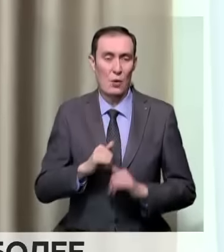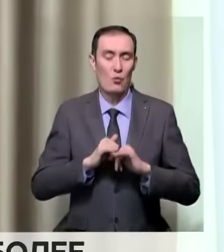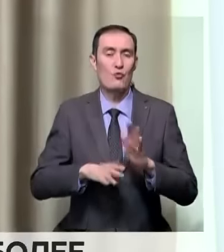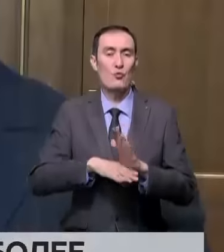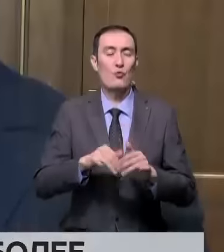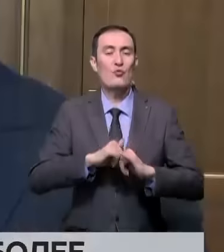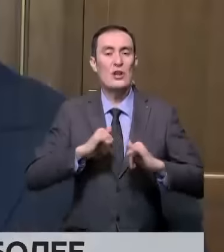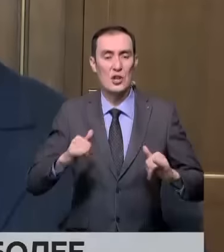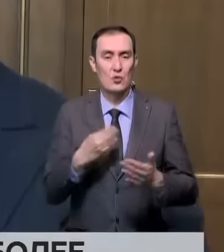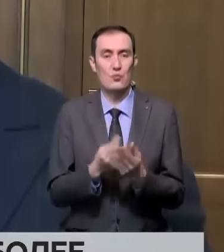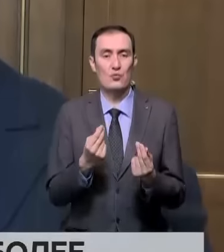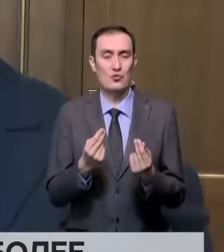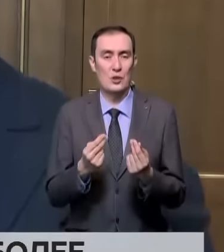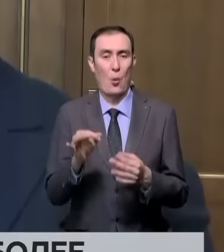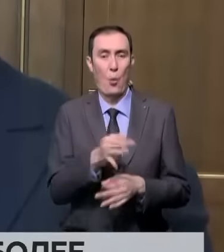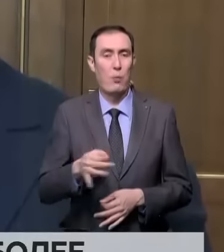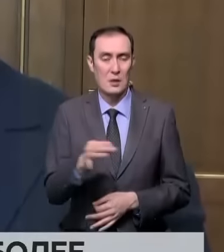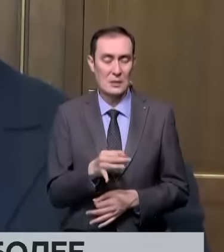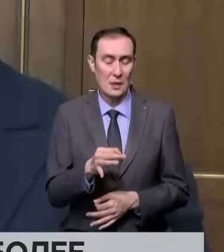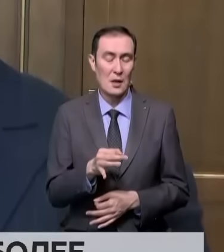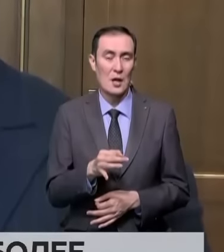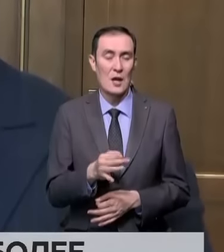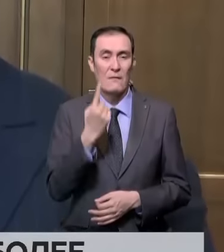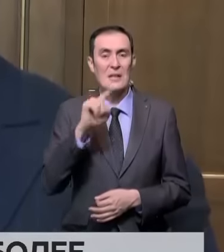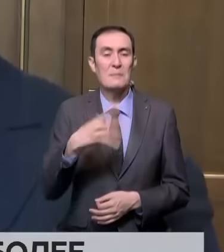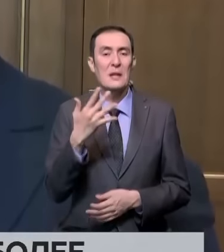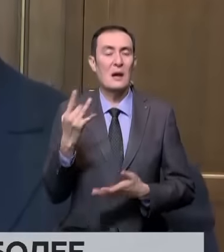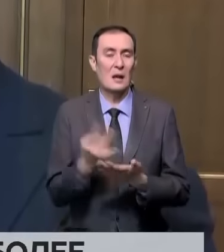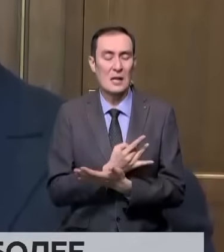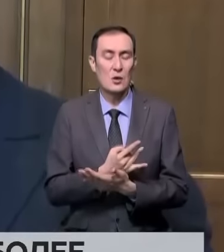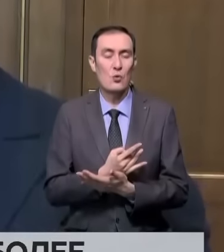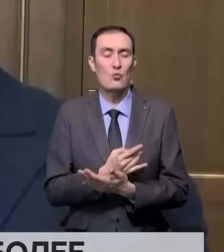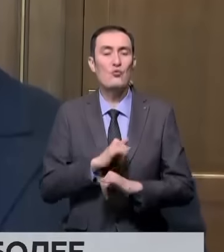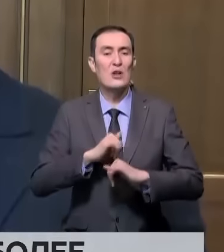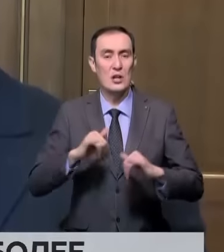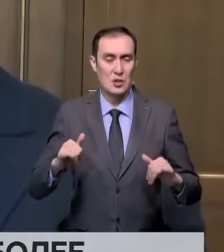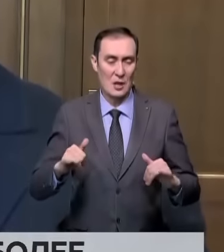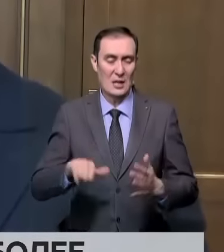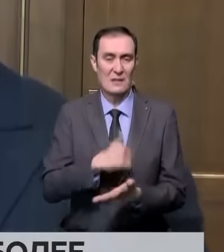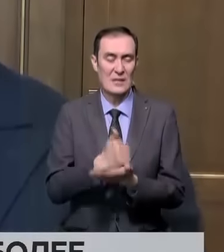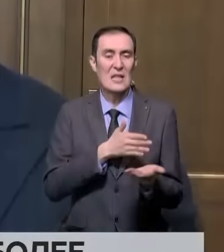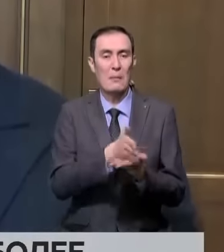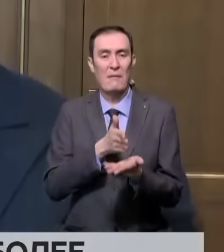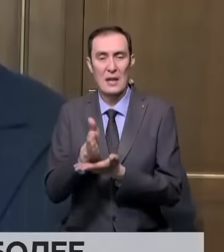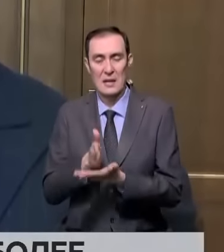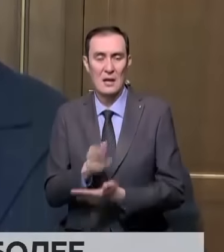увеличению бюджета это позволило практически в 1,5 раза минимум увеличить основные